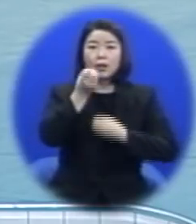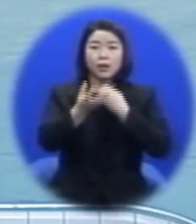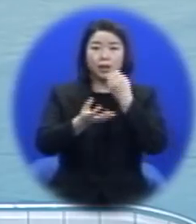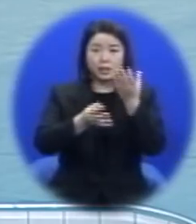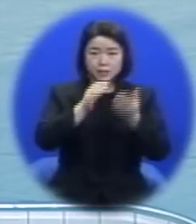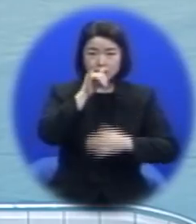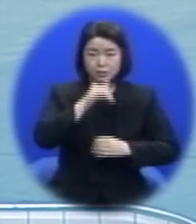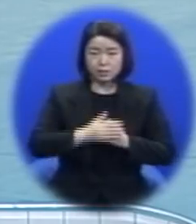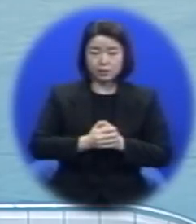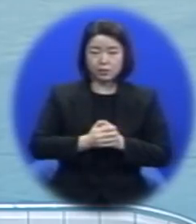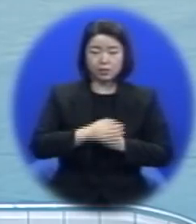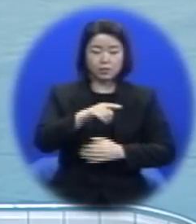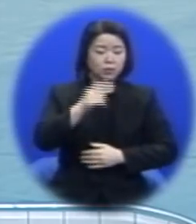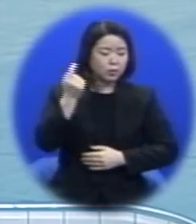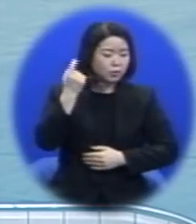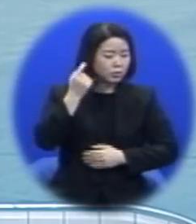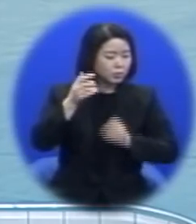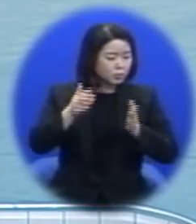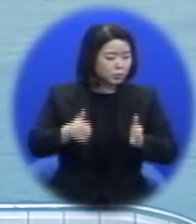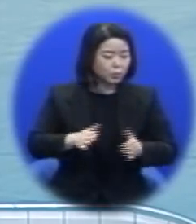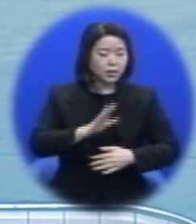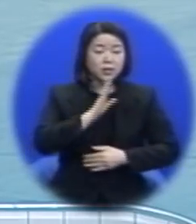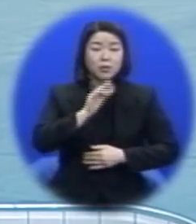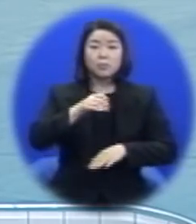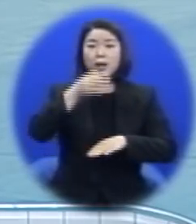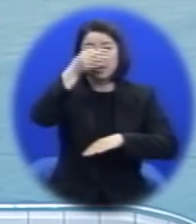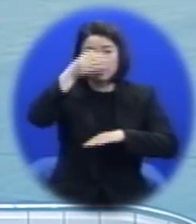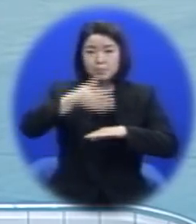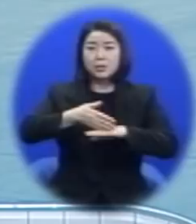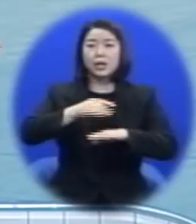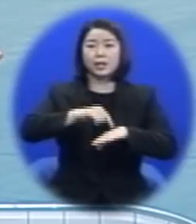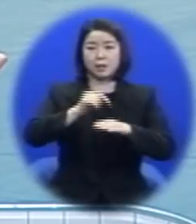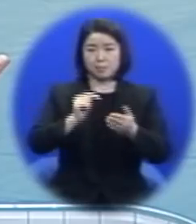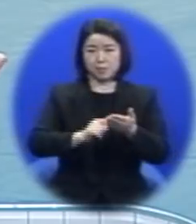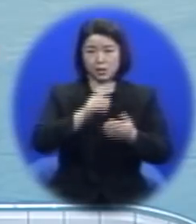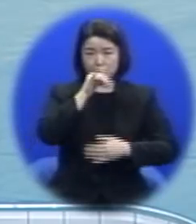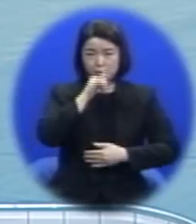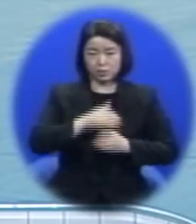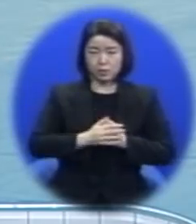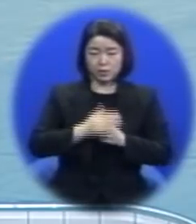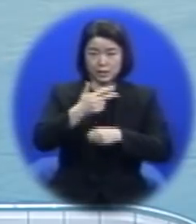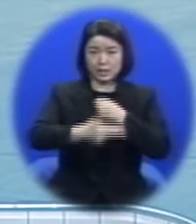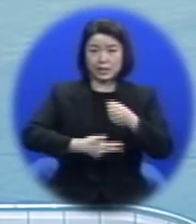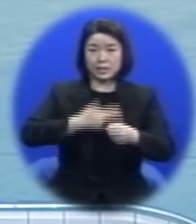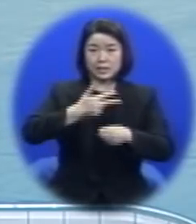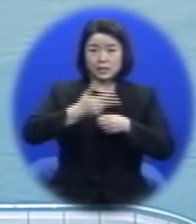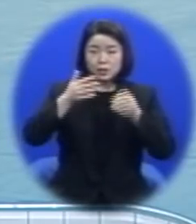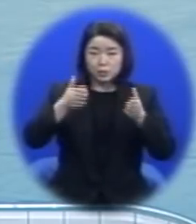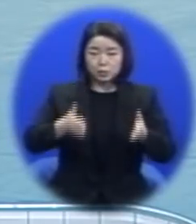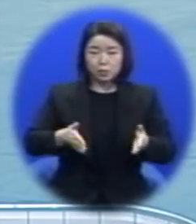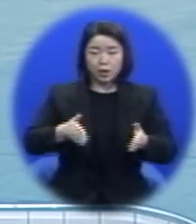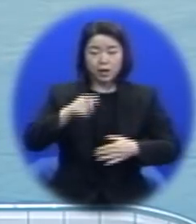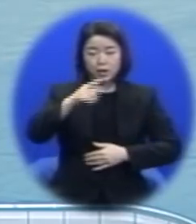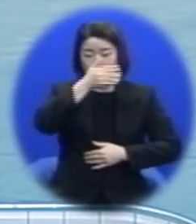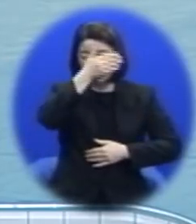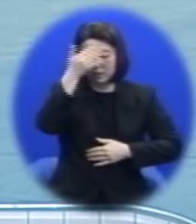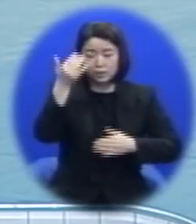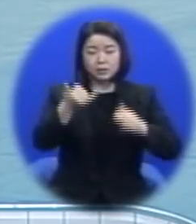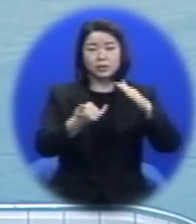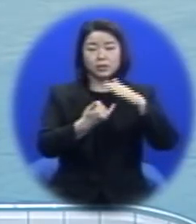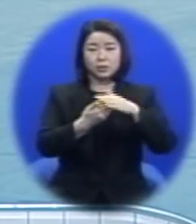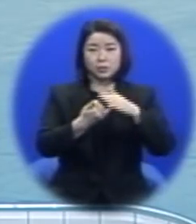간증을 듣고 참 미안한 마음이 들었습니다. 지난 7년 동안 그 탈북 청소년들을 품어주는 일이